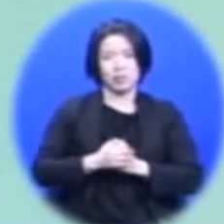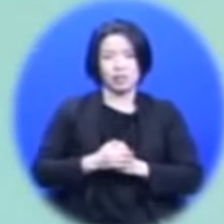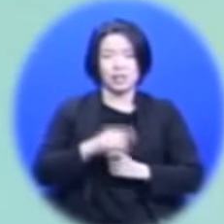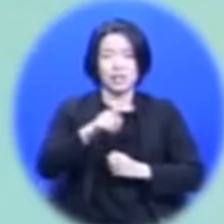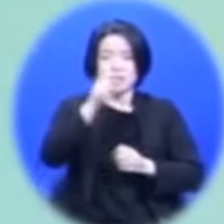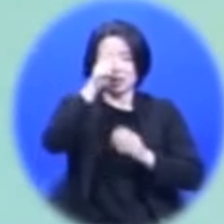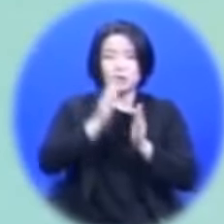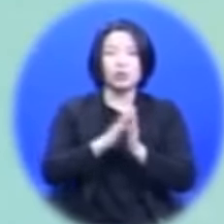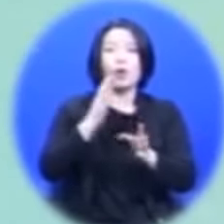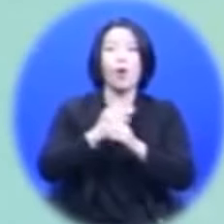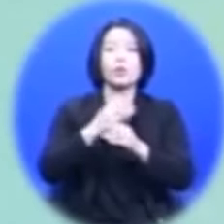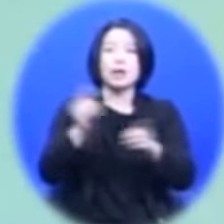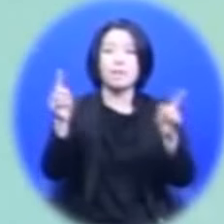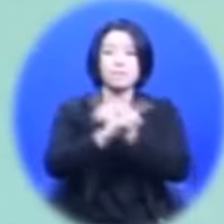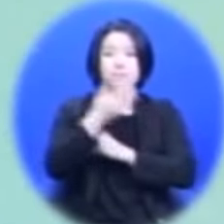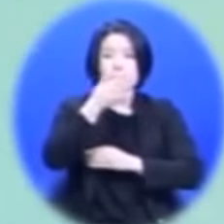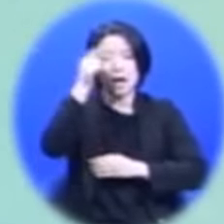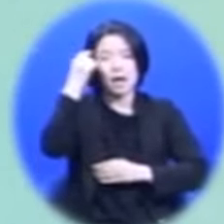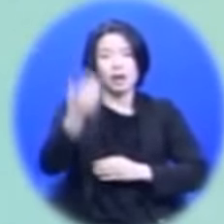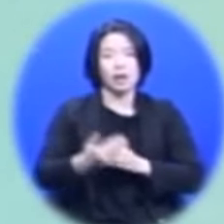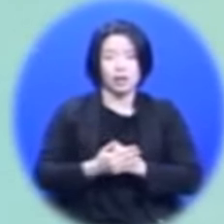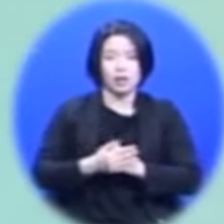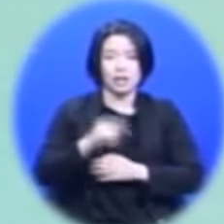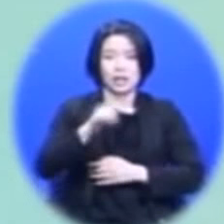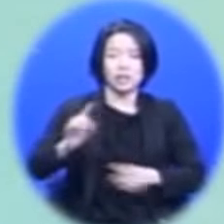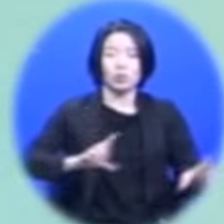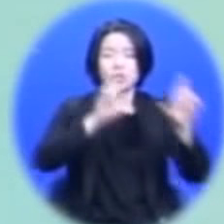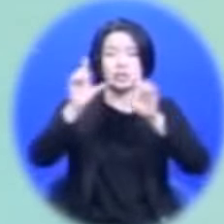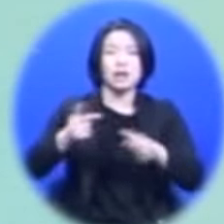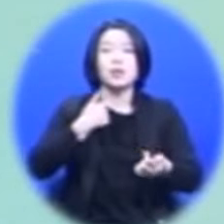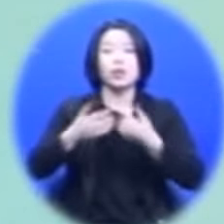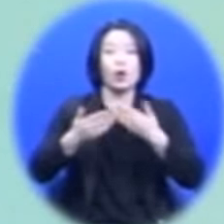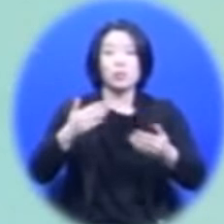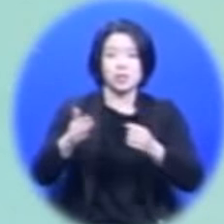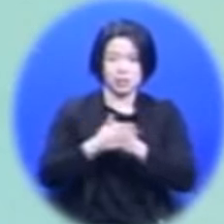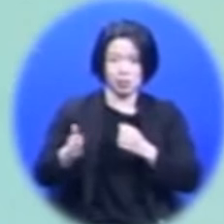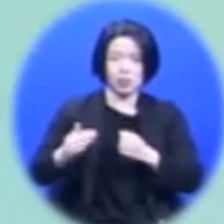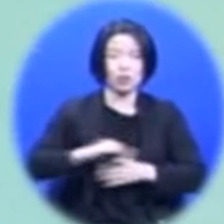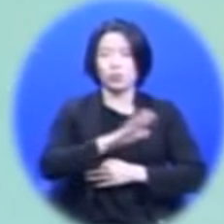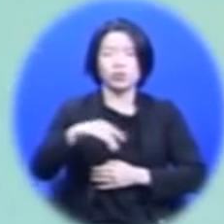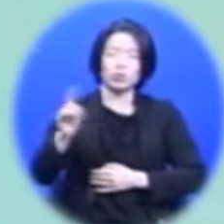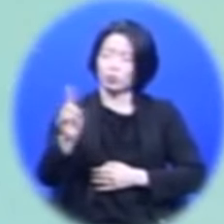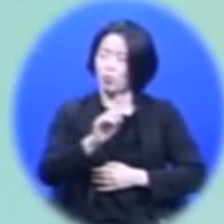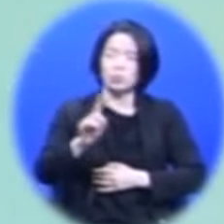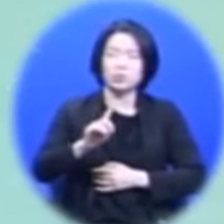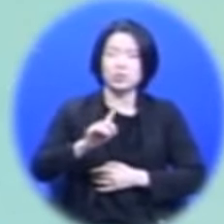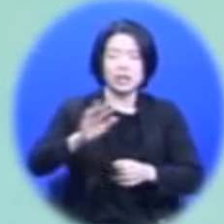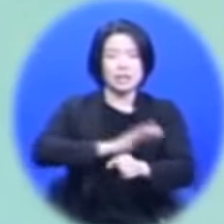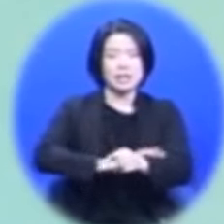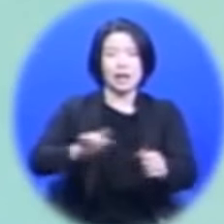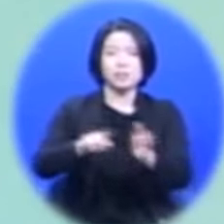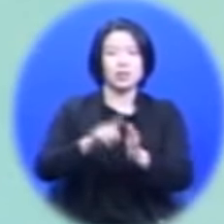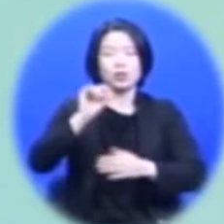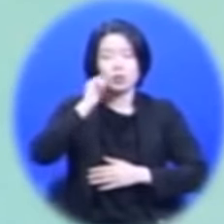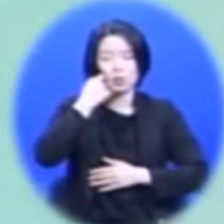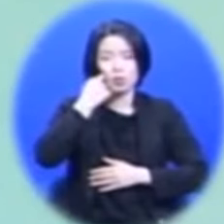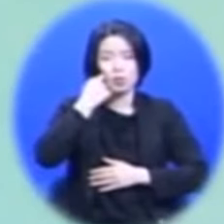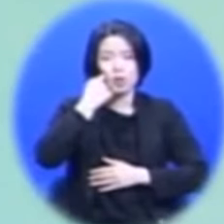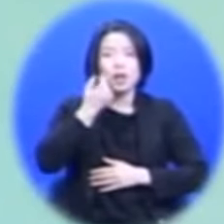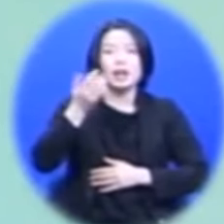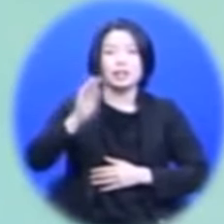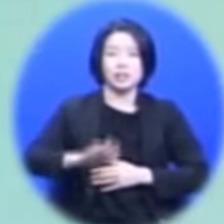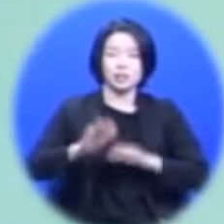한번 바꿔볼 수 있을까? 그게 우리의 삶의 경험이니까 우리는 도무지 잘 안 믿어지는 거예요. 그런데